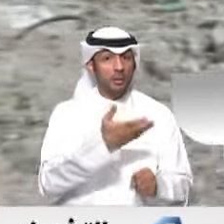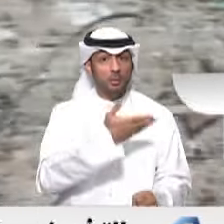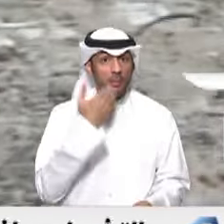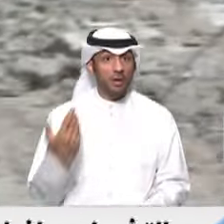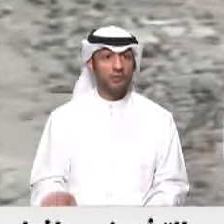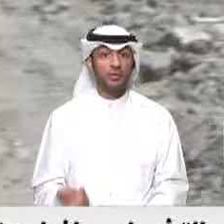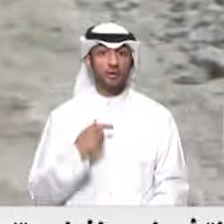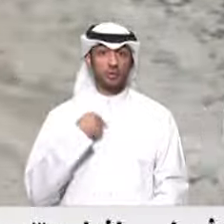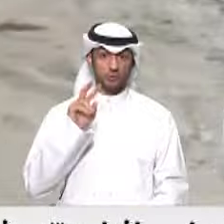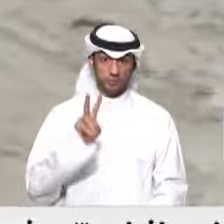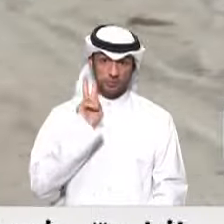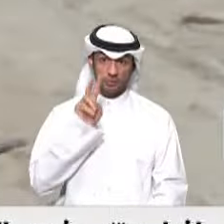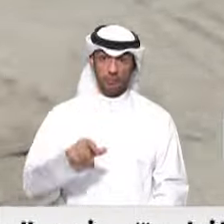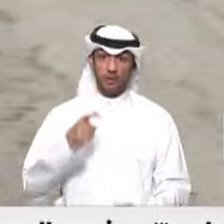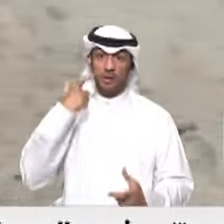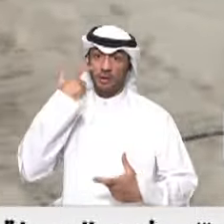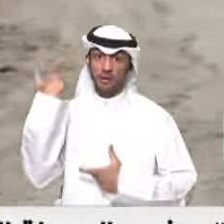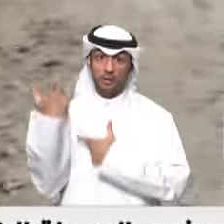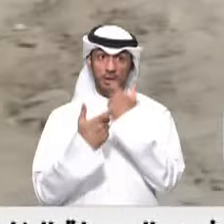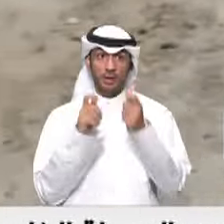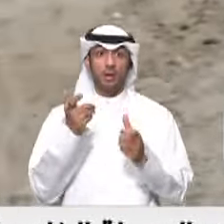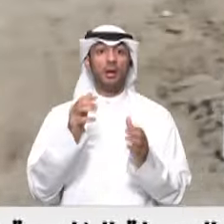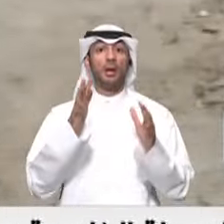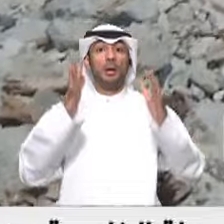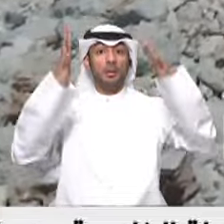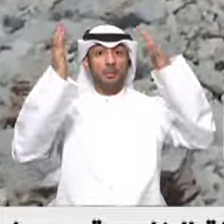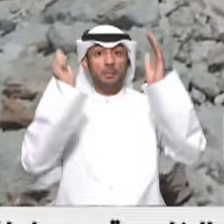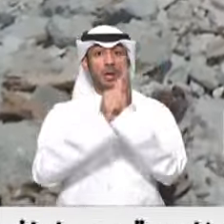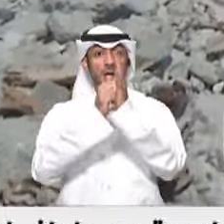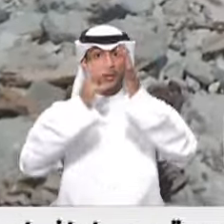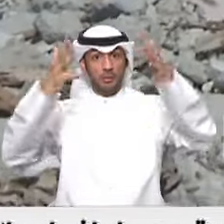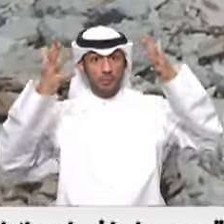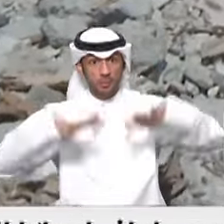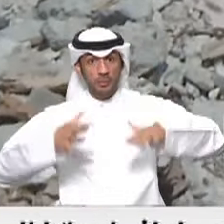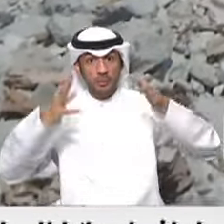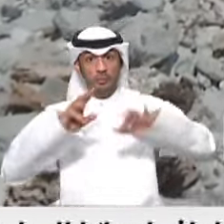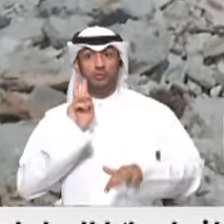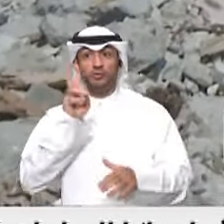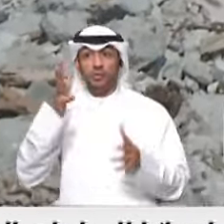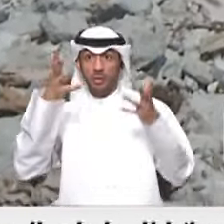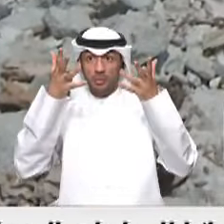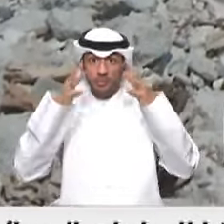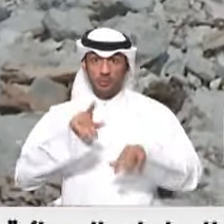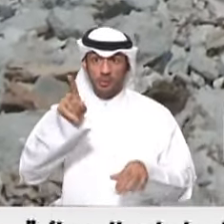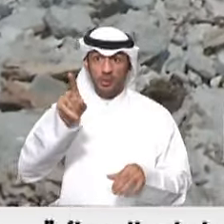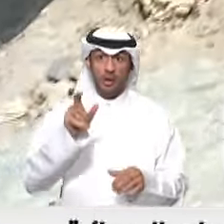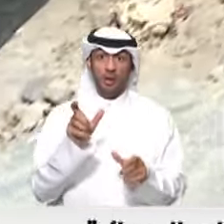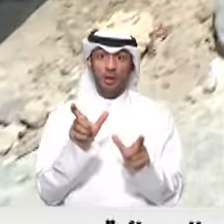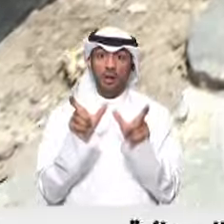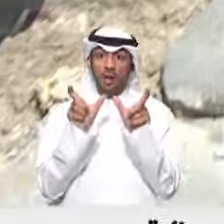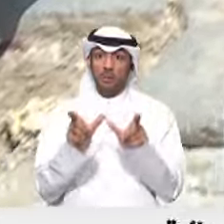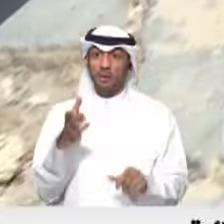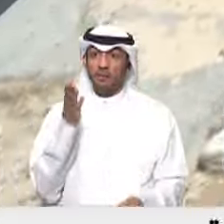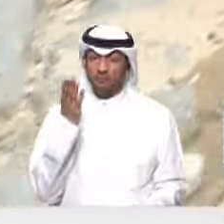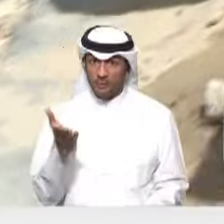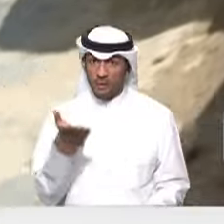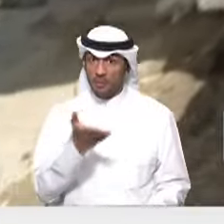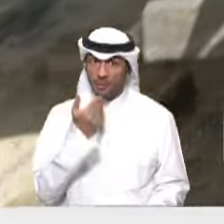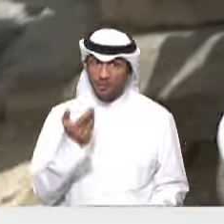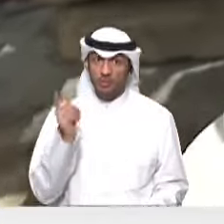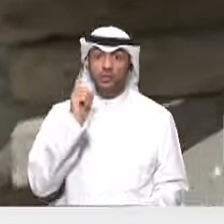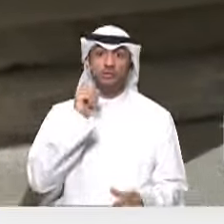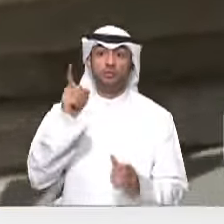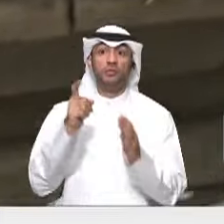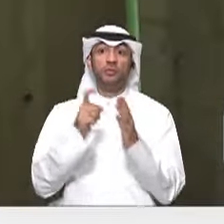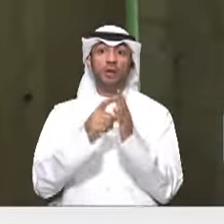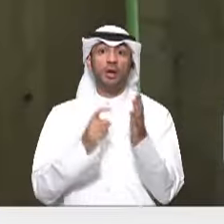جولتنا شملت ايضا هدم المباني والتي كانت تهدم بطريقه غير امنه ولا يوجد في الموقع اجراءات